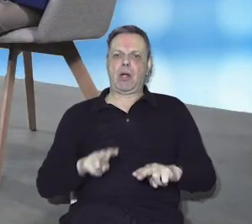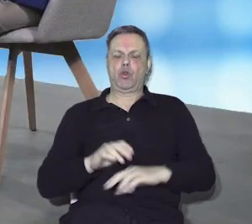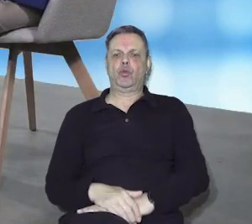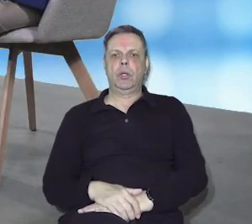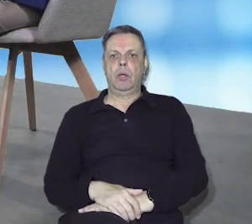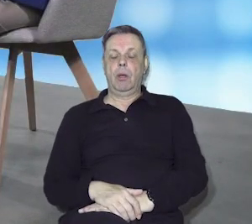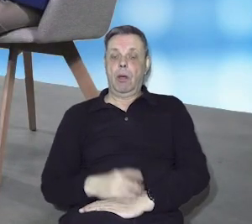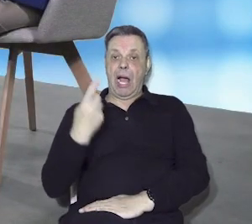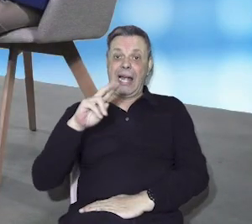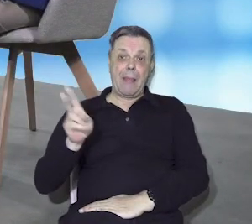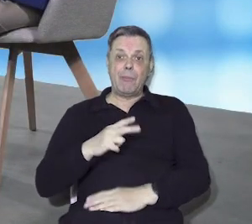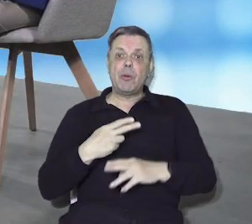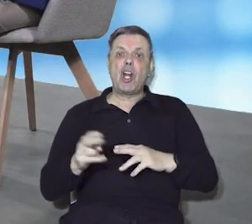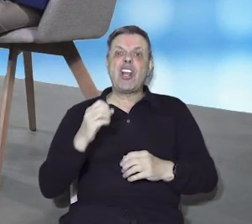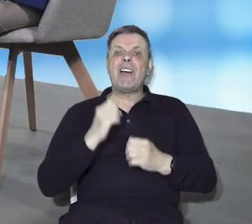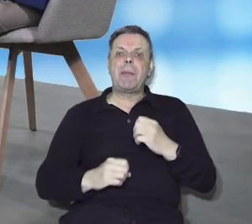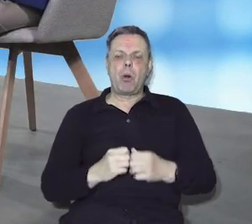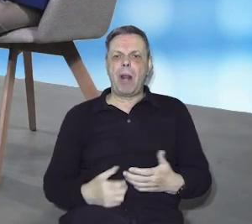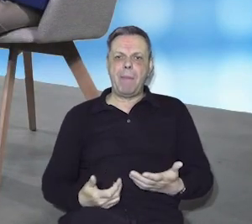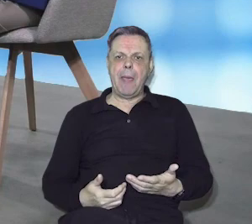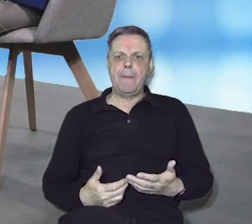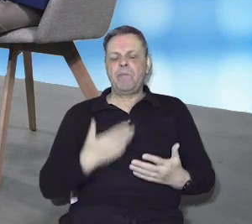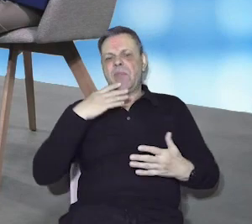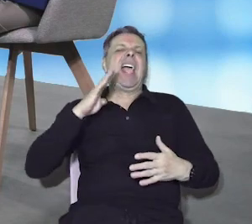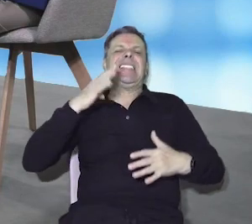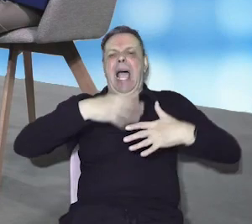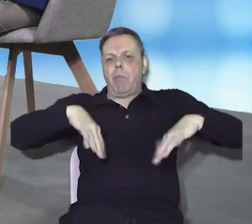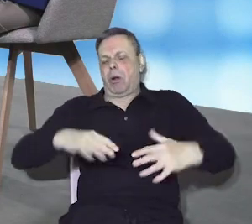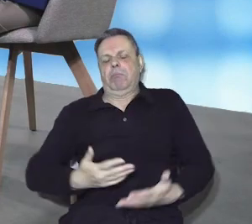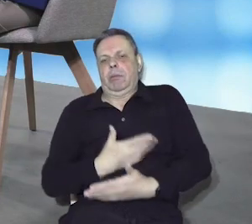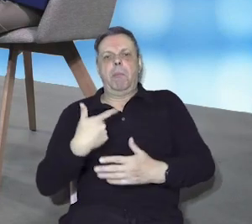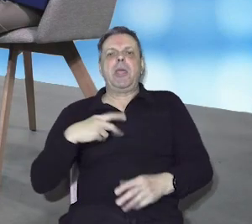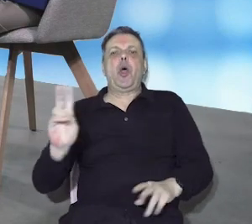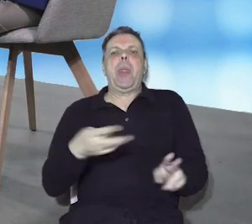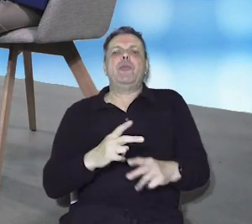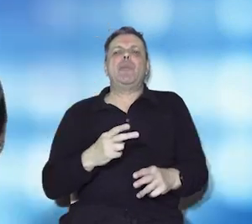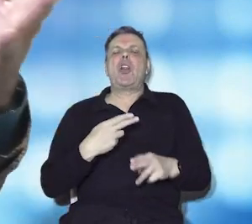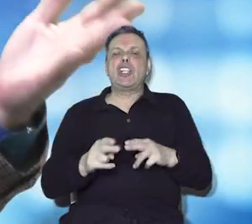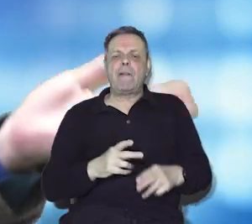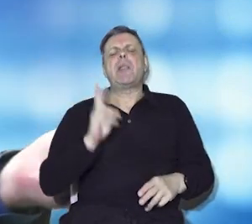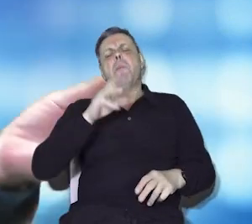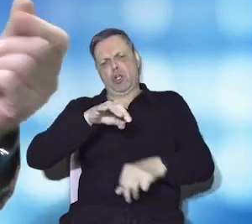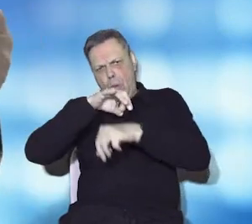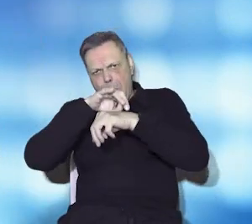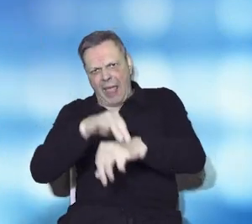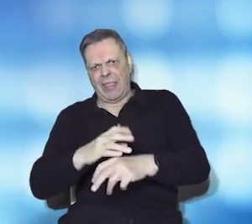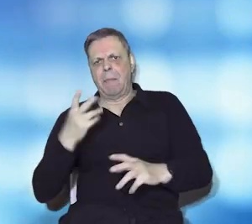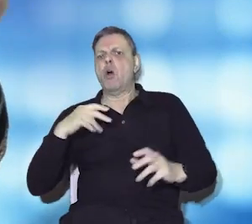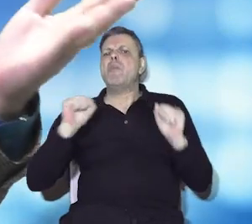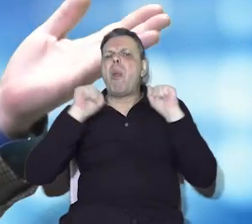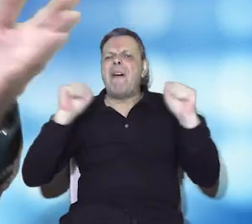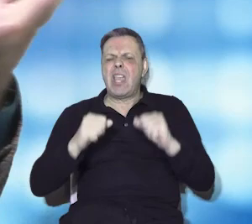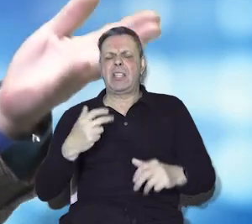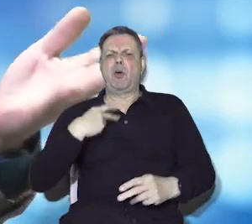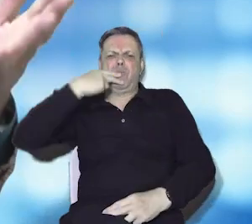Mi ne možemo rješavati probleme Sabora ili ne znam koga. Ne možemo. Možemo pratiti, možemo navijati, možemo